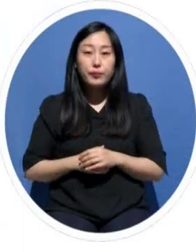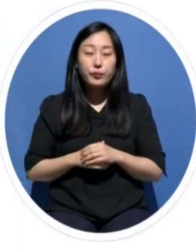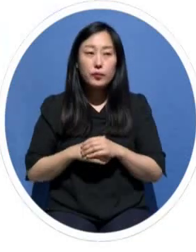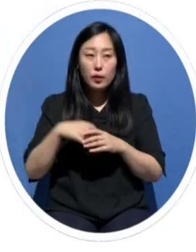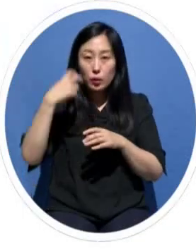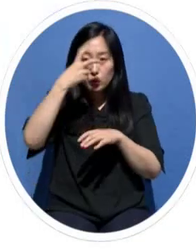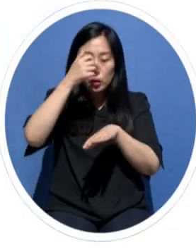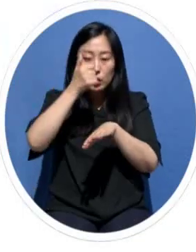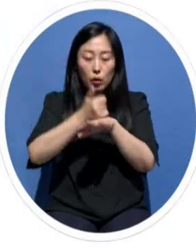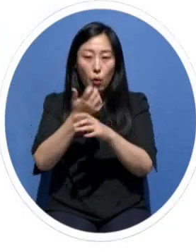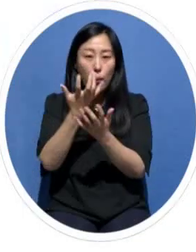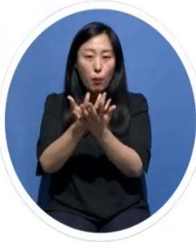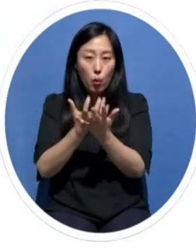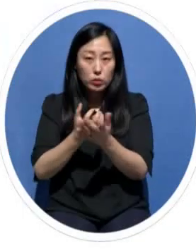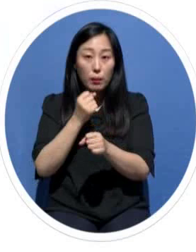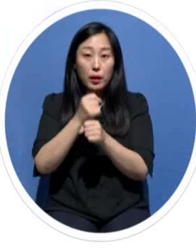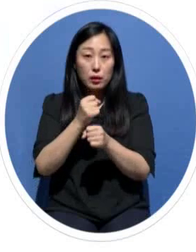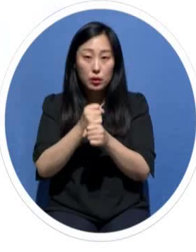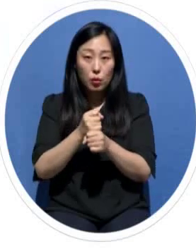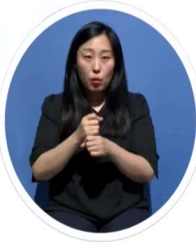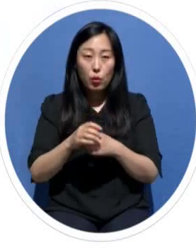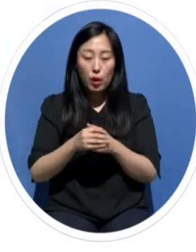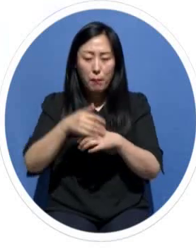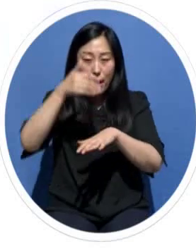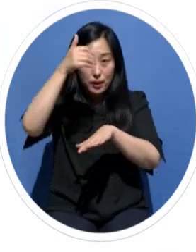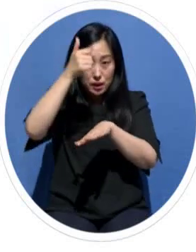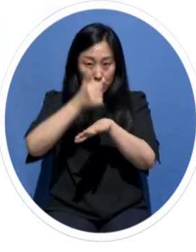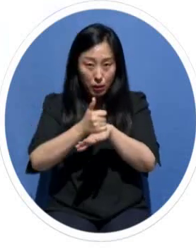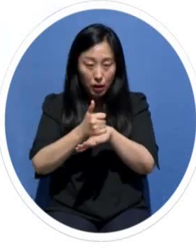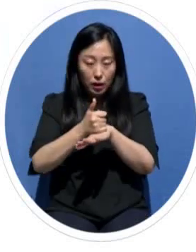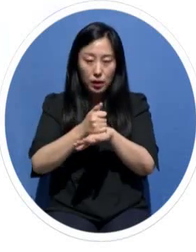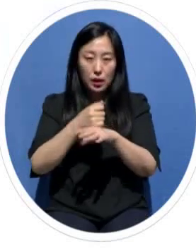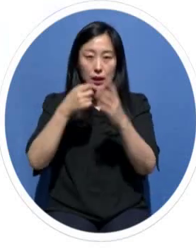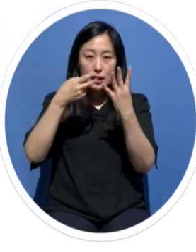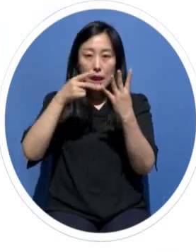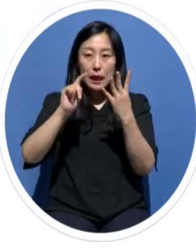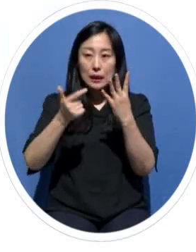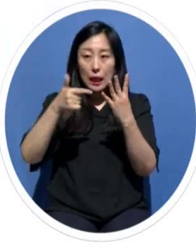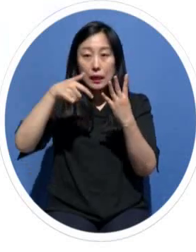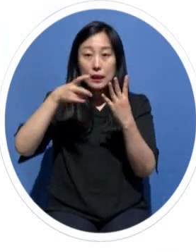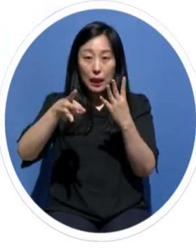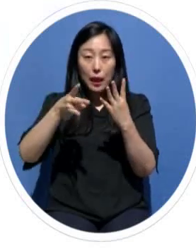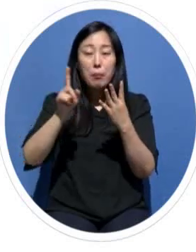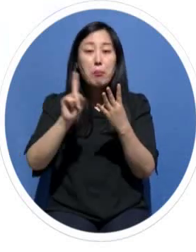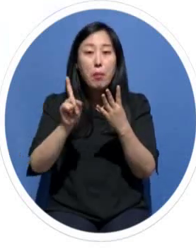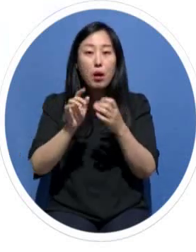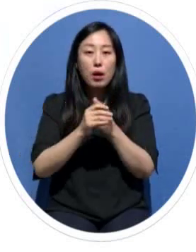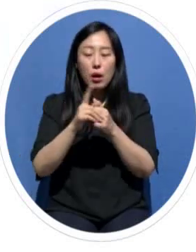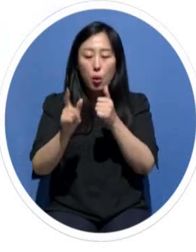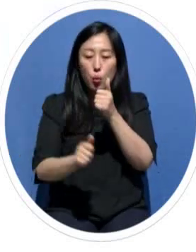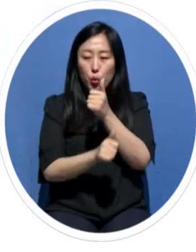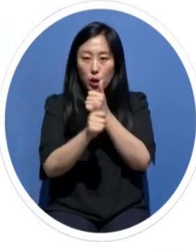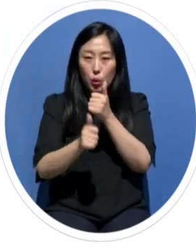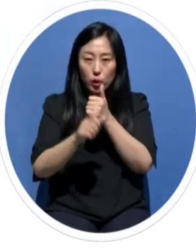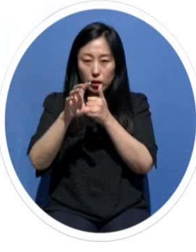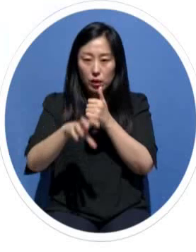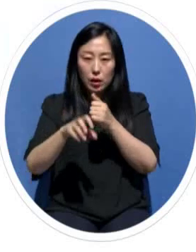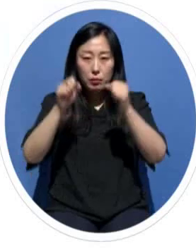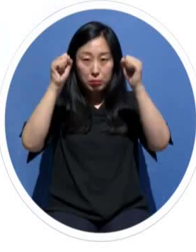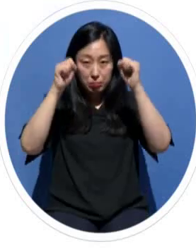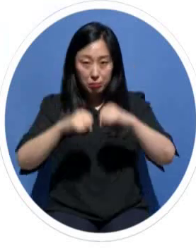결과 보고서를 작성하고 마지막으로 제4단계는 위원회에서